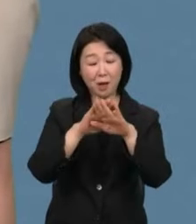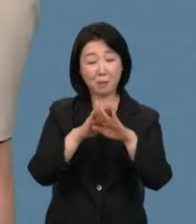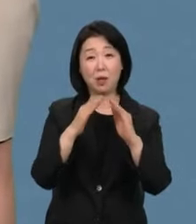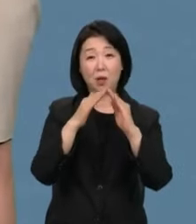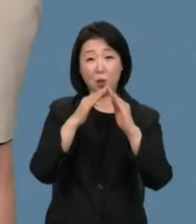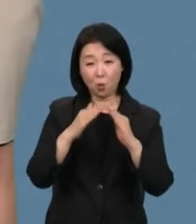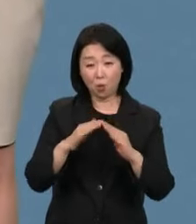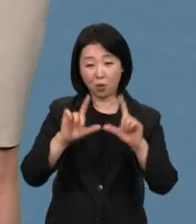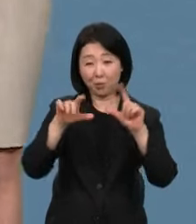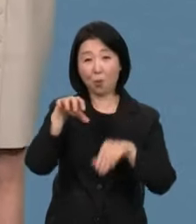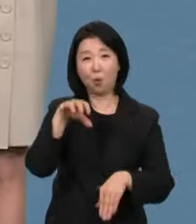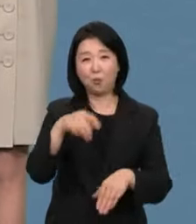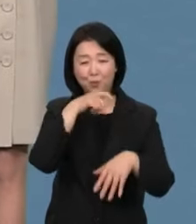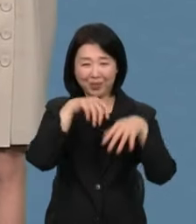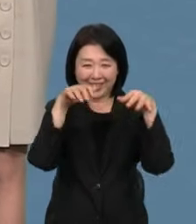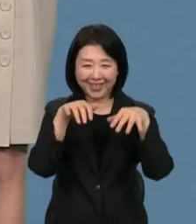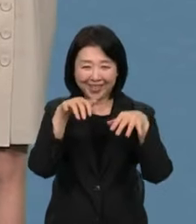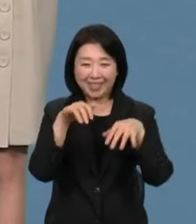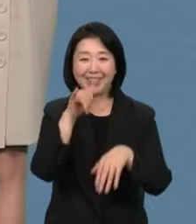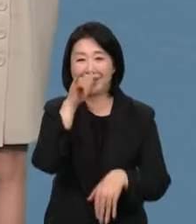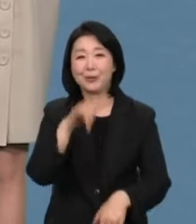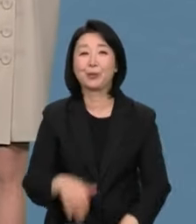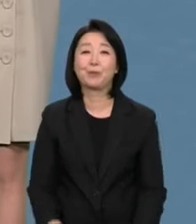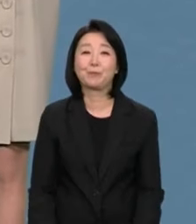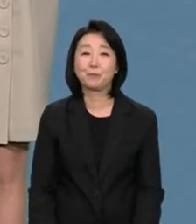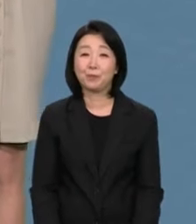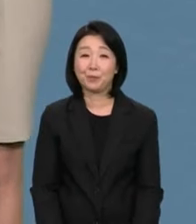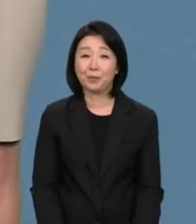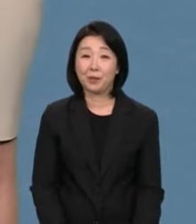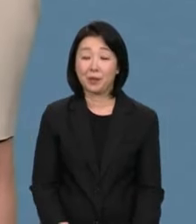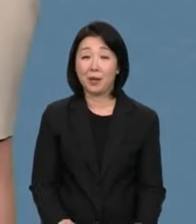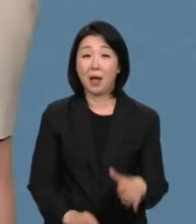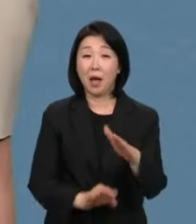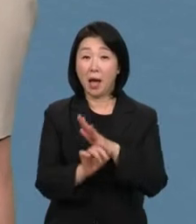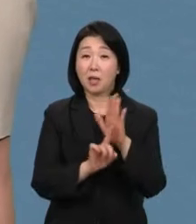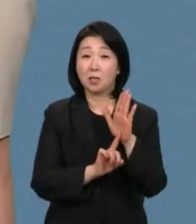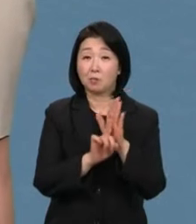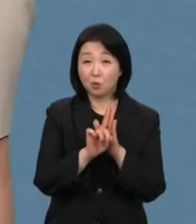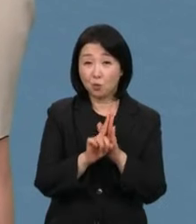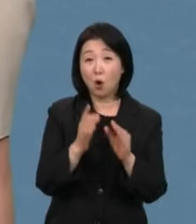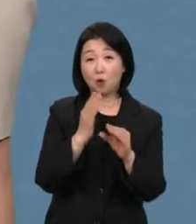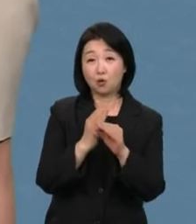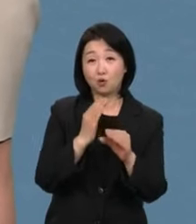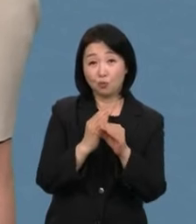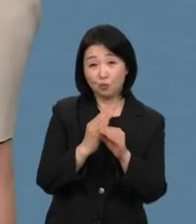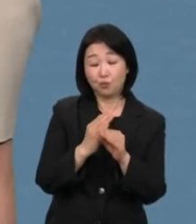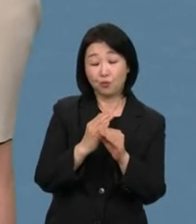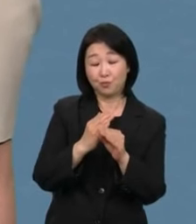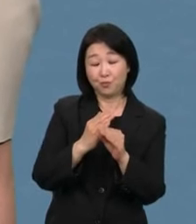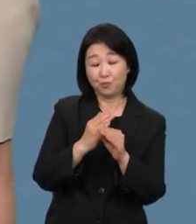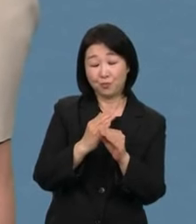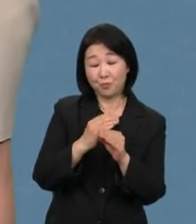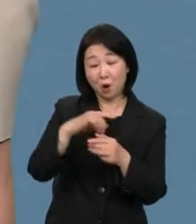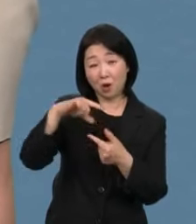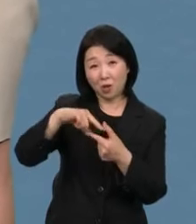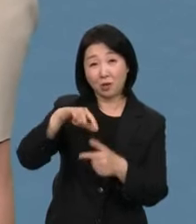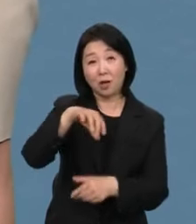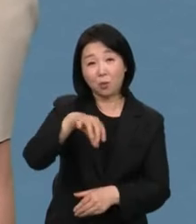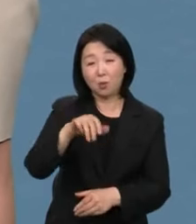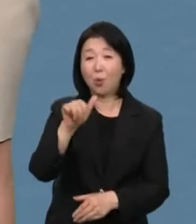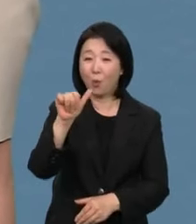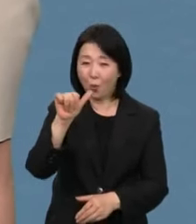호남 동부에는 비가 조금 내리겠습니다. 아침 기온은 중부와 경상 내륙을 중심으로 5도 안팎까지